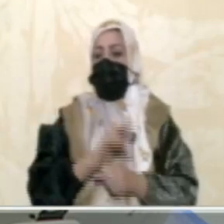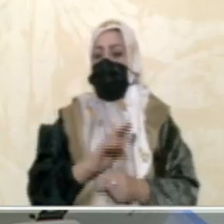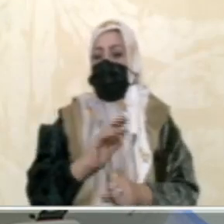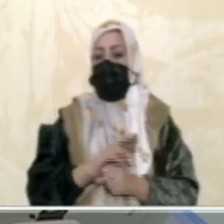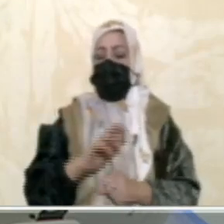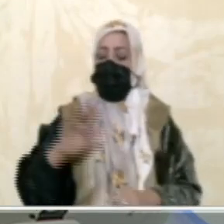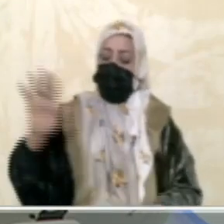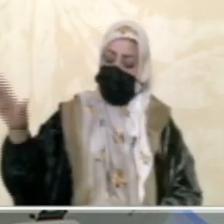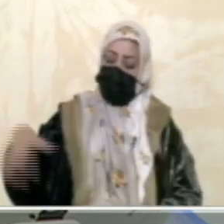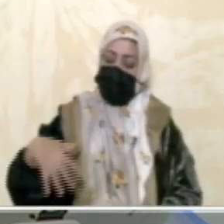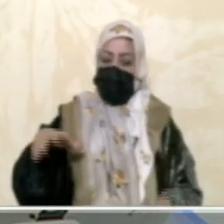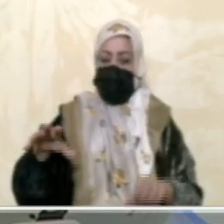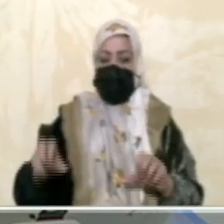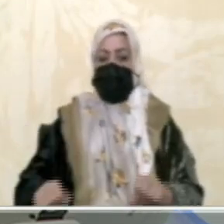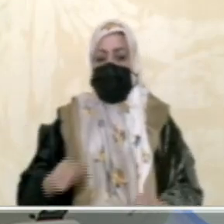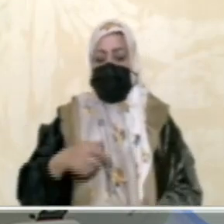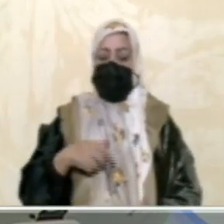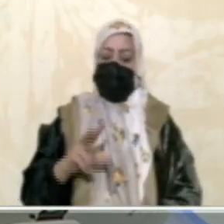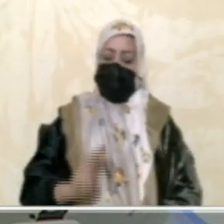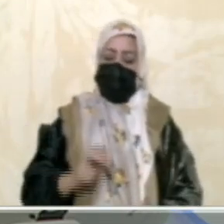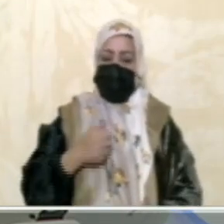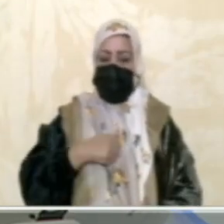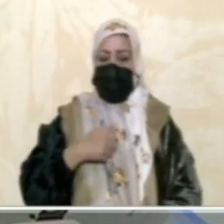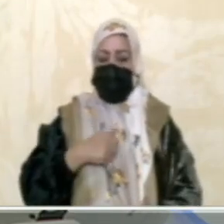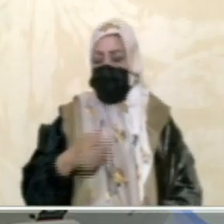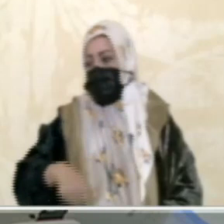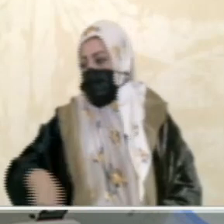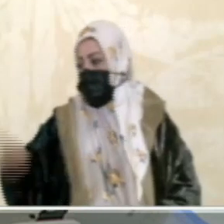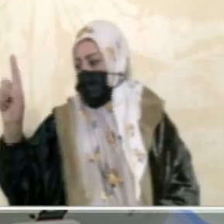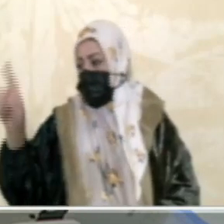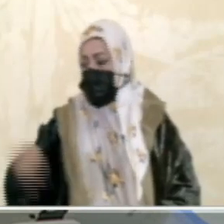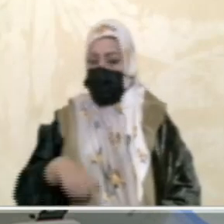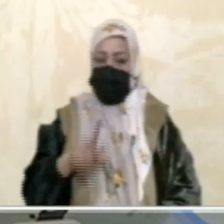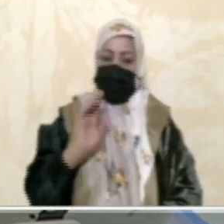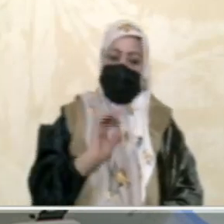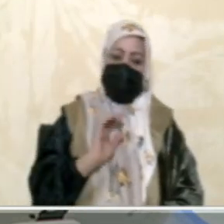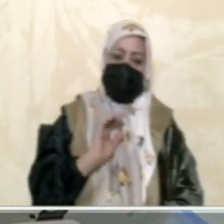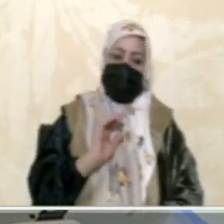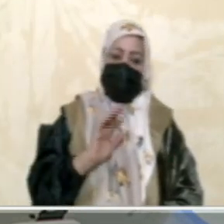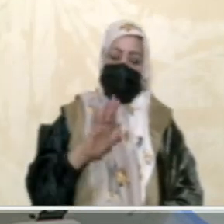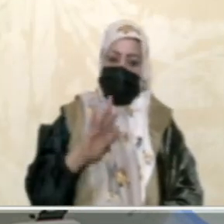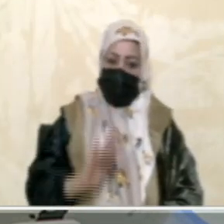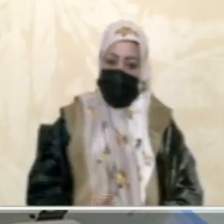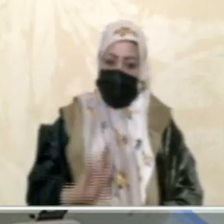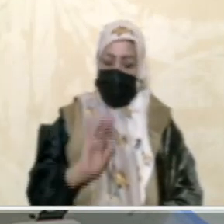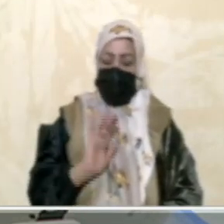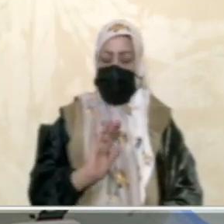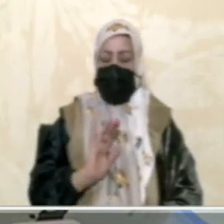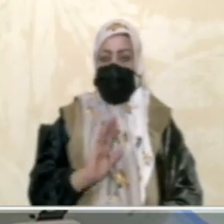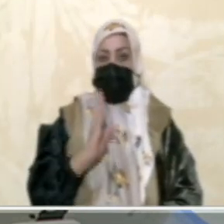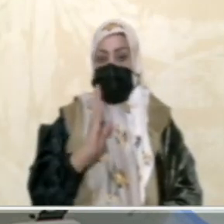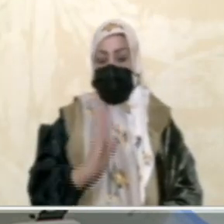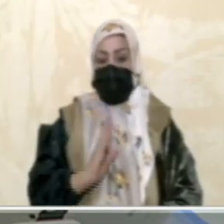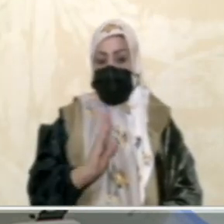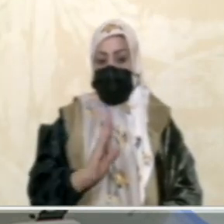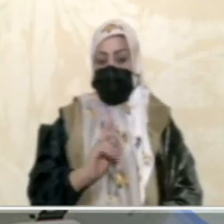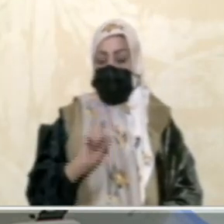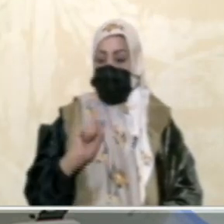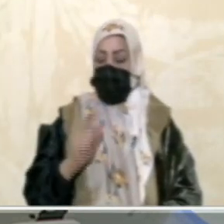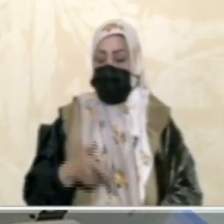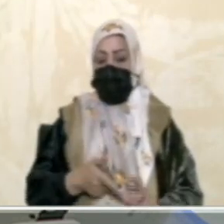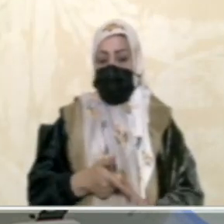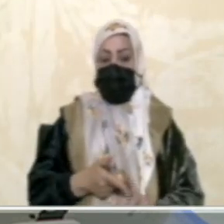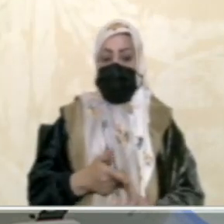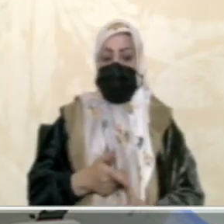بشرطه ان يكون اولا قد جلس في هذا الموضع في المسجد الامر الثاني ان يكون قد خرج